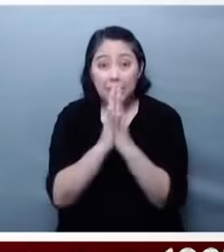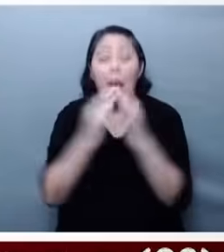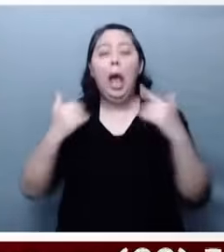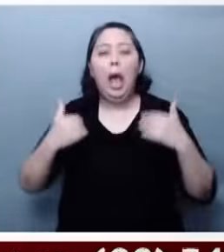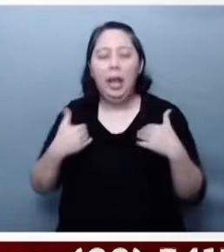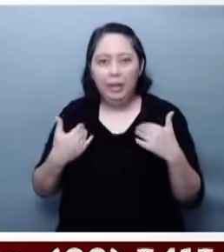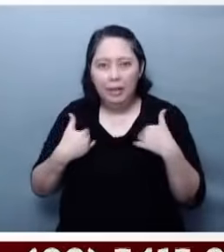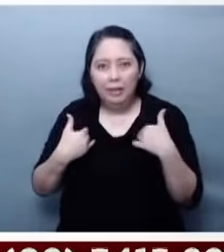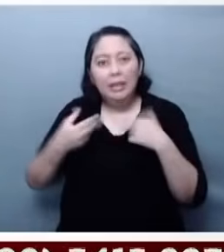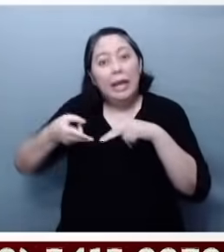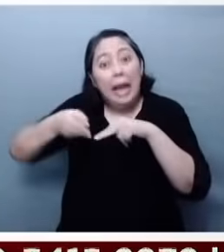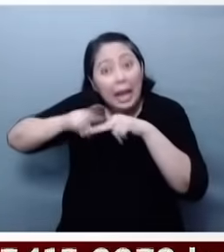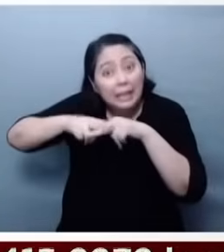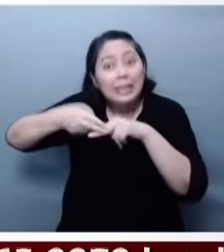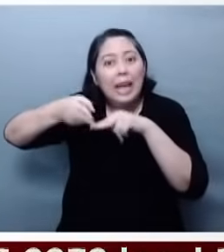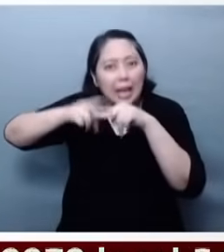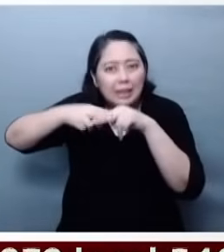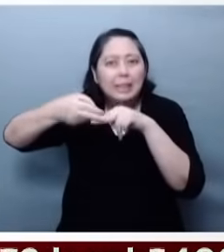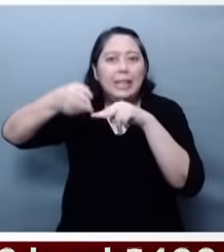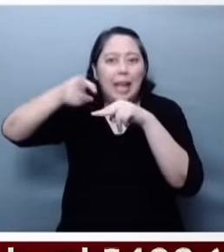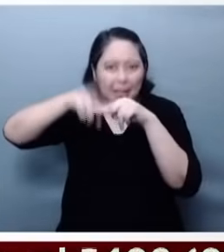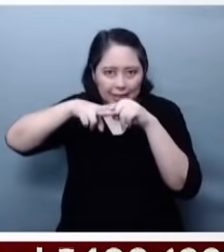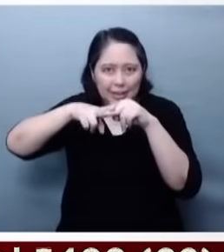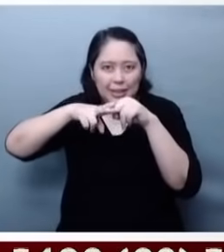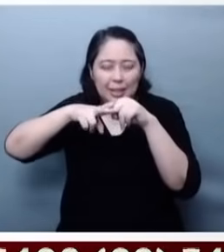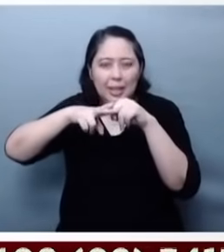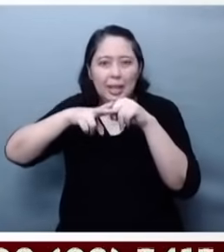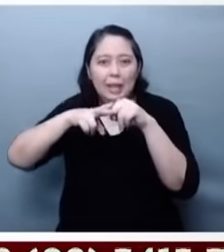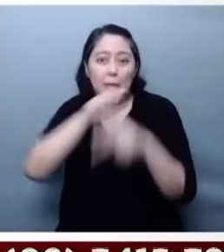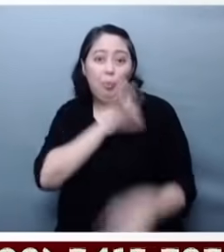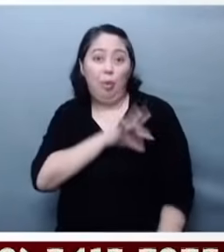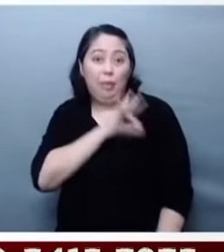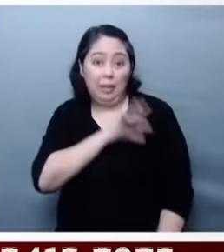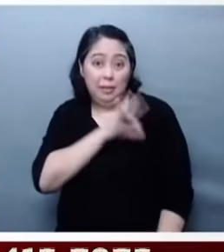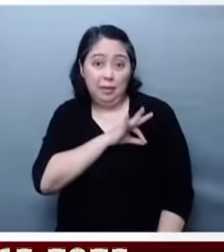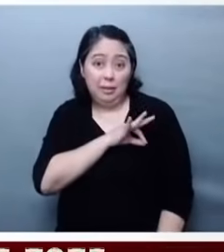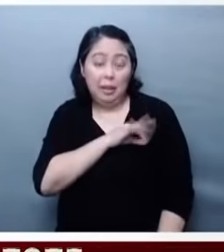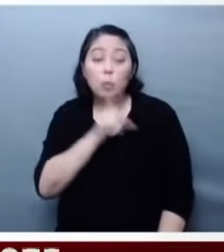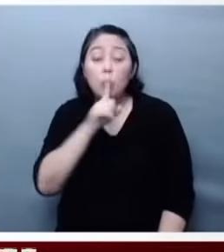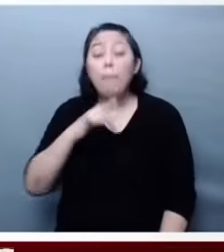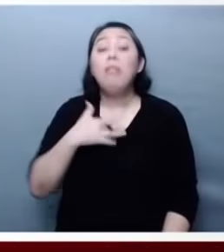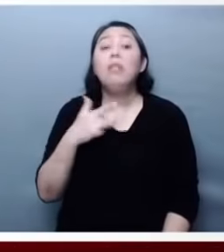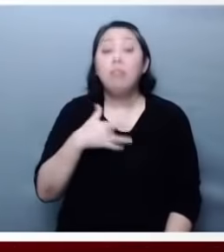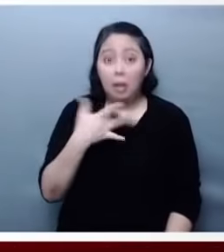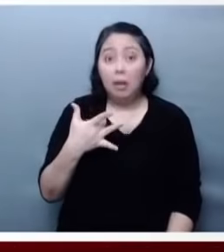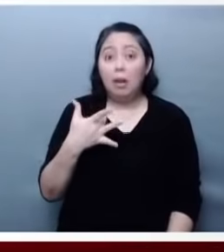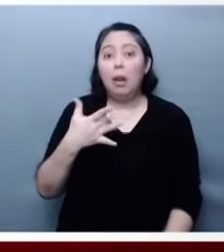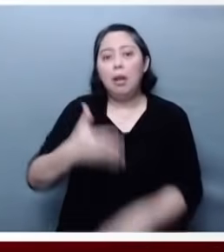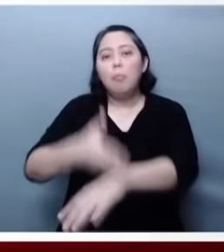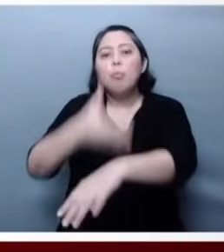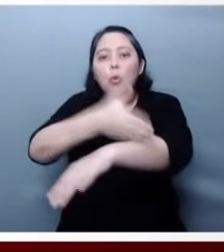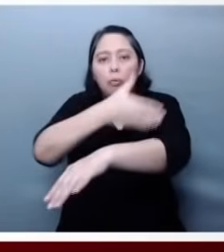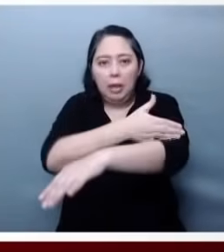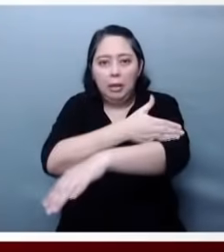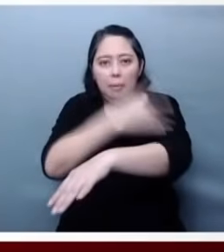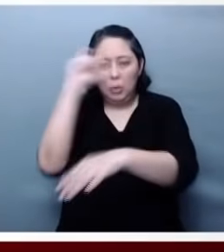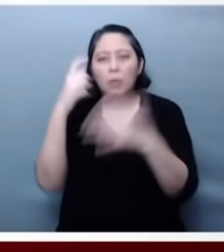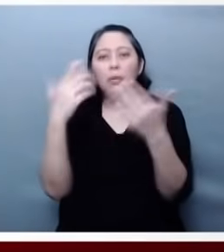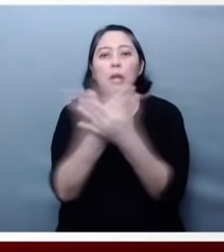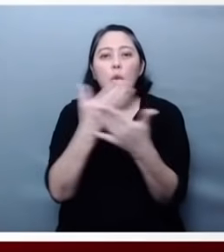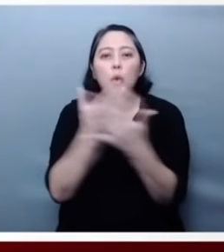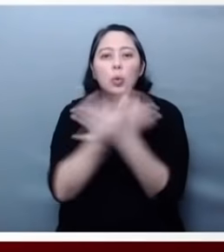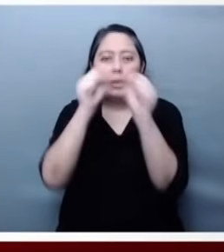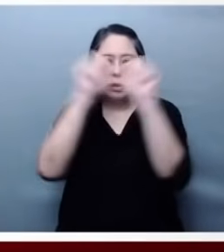Ayon sa mga negosyante, ramdam ang epekto ng bagong sistema. Marami na pong kumakain ngayon